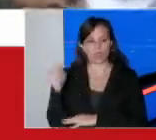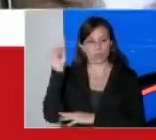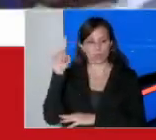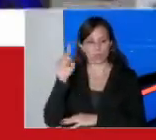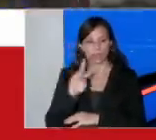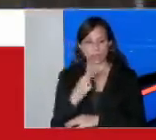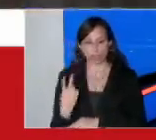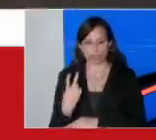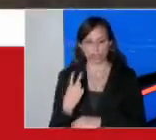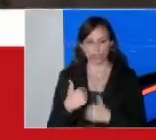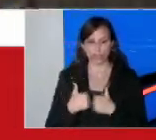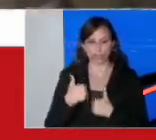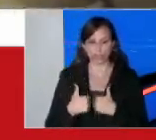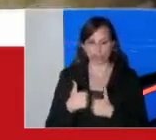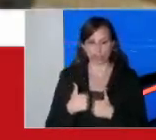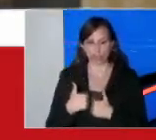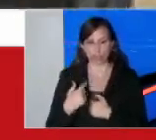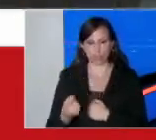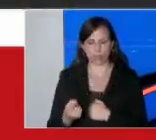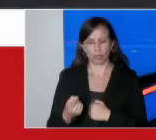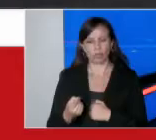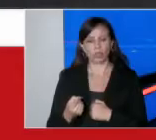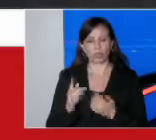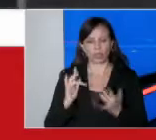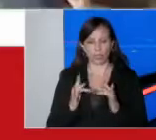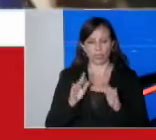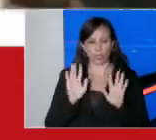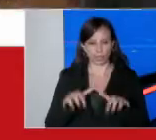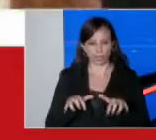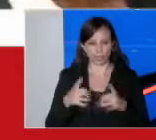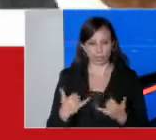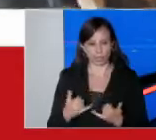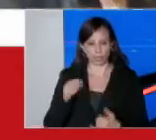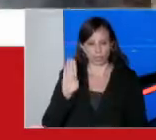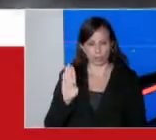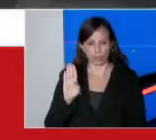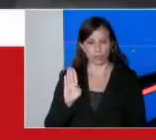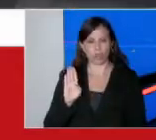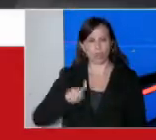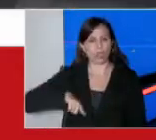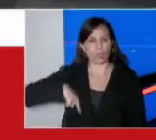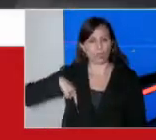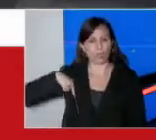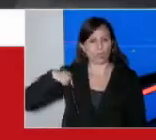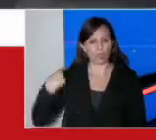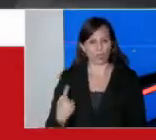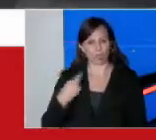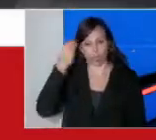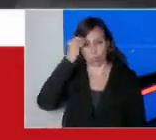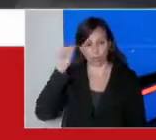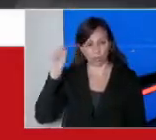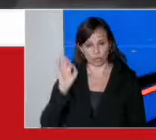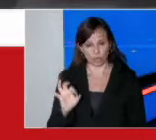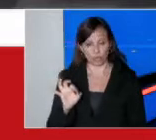הנשיא המכהן מקרון. יחד עם זאת, ההמתנה הארוכה מדי להכרזה